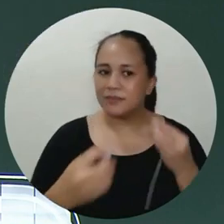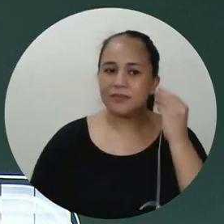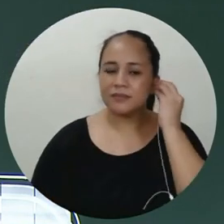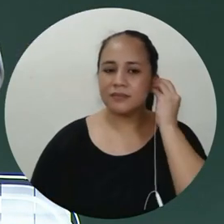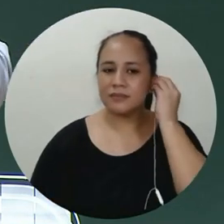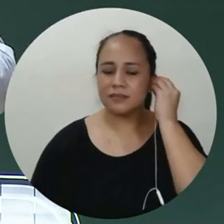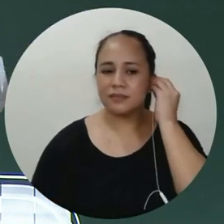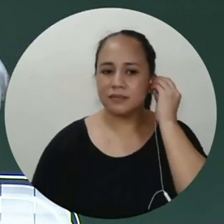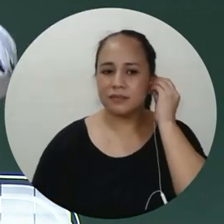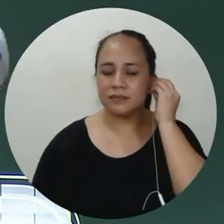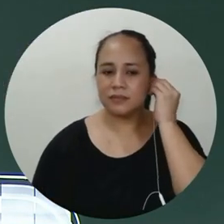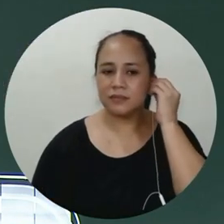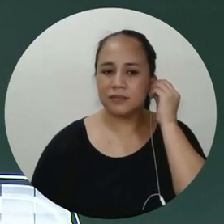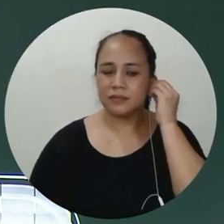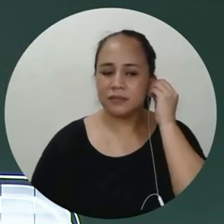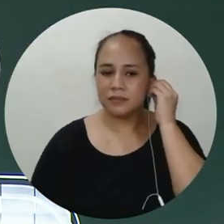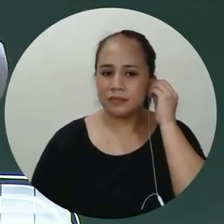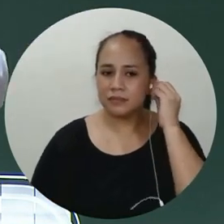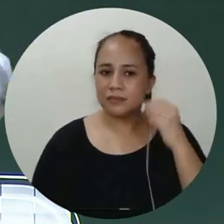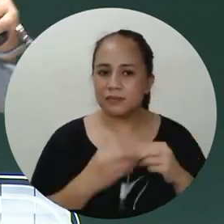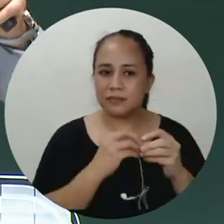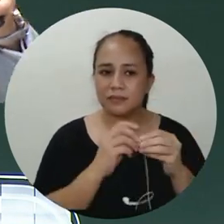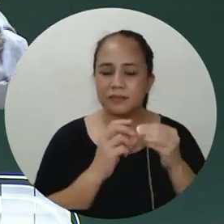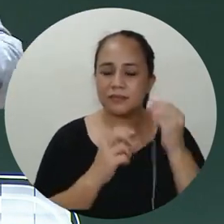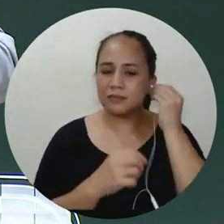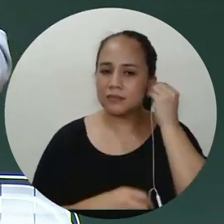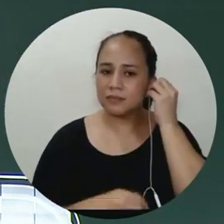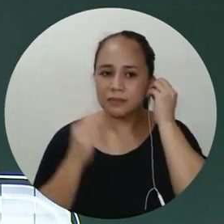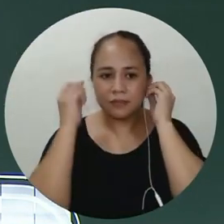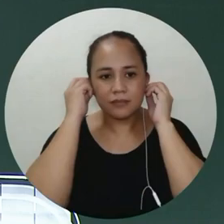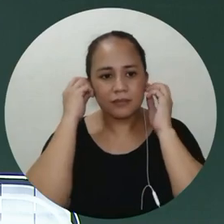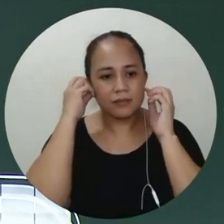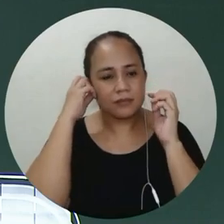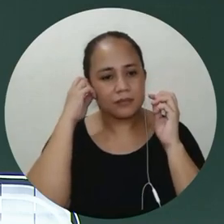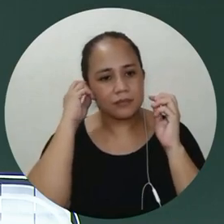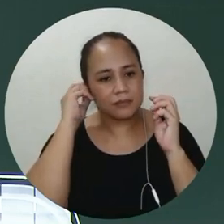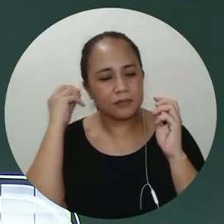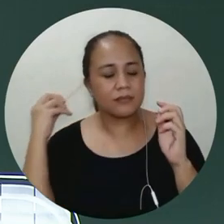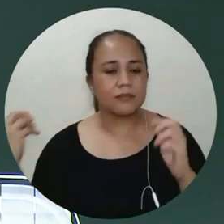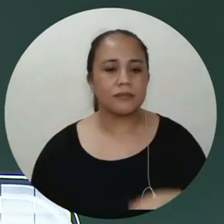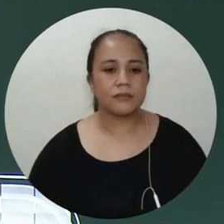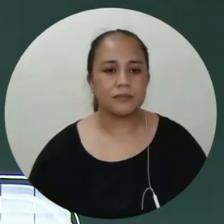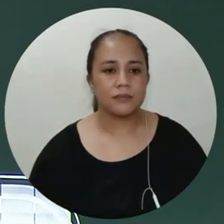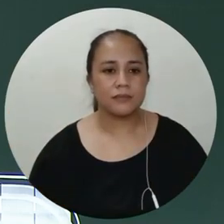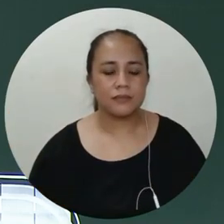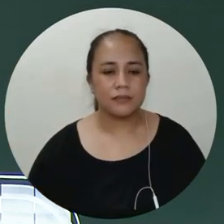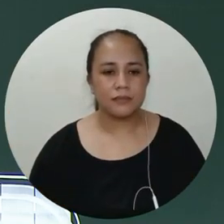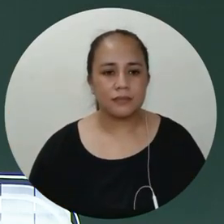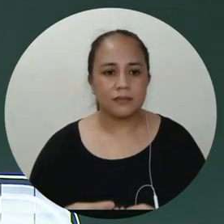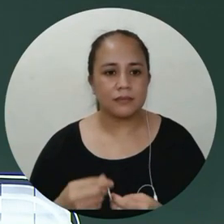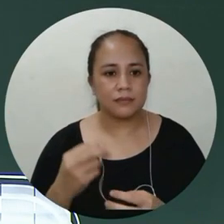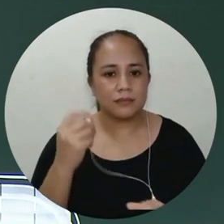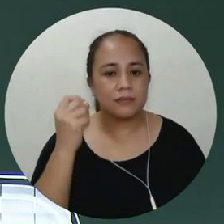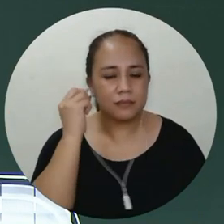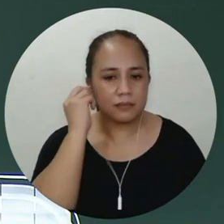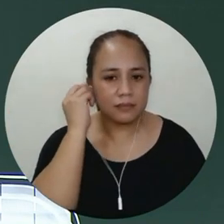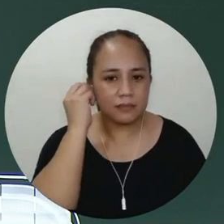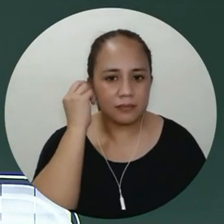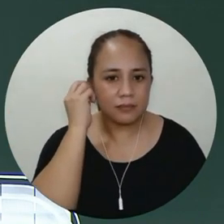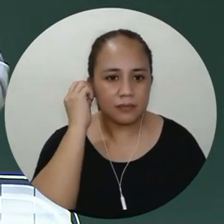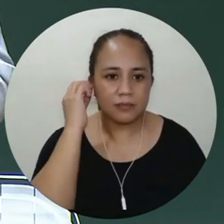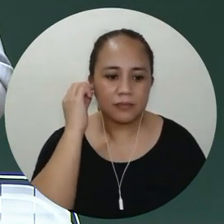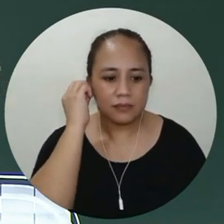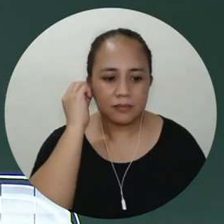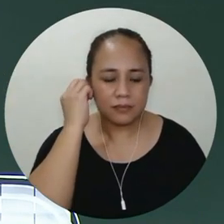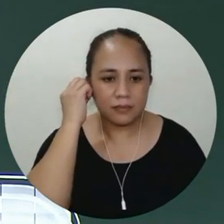복음하자고 제가 막 그냥 청년들 끌고 막 그냥 온 전역에다 복음 증거했다고. It was not that just the church that I served was reviving, but I